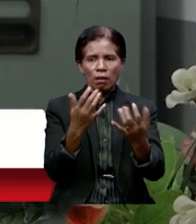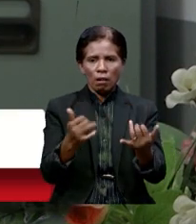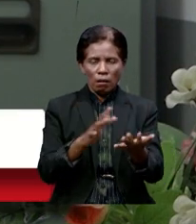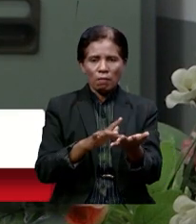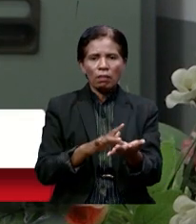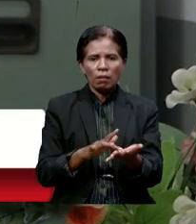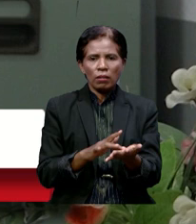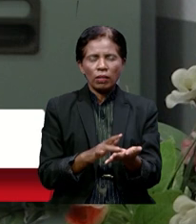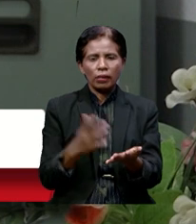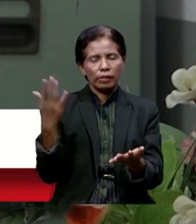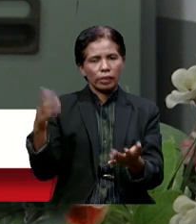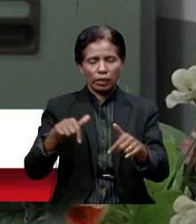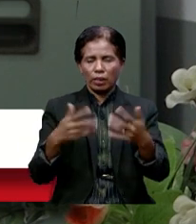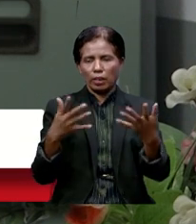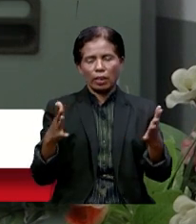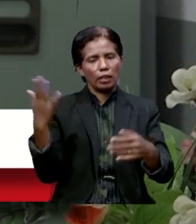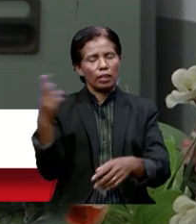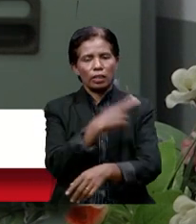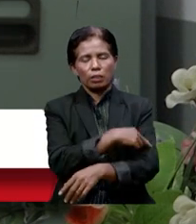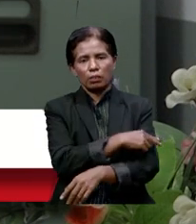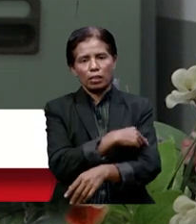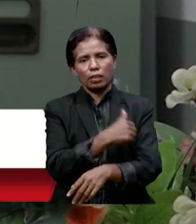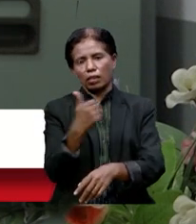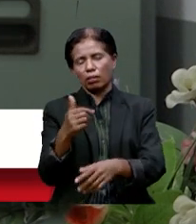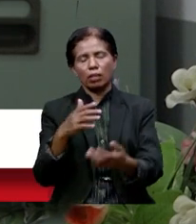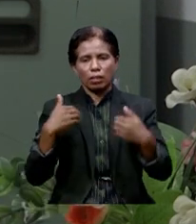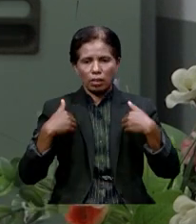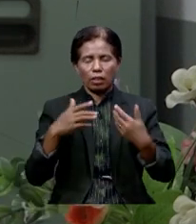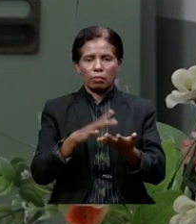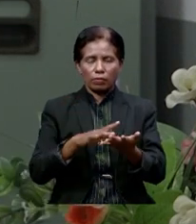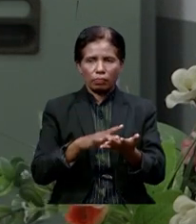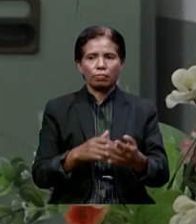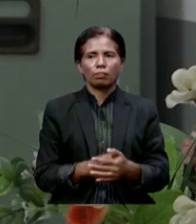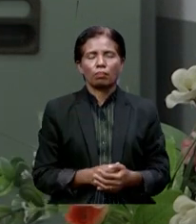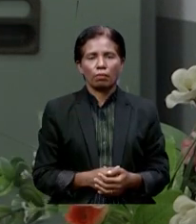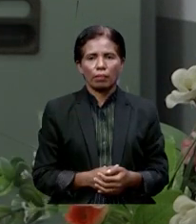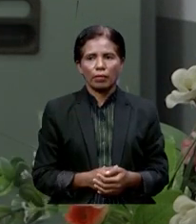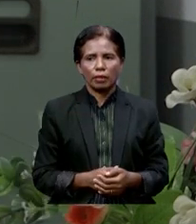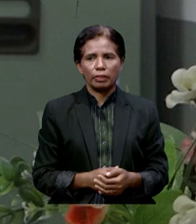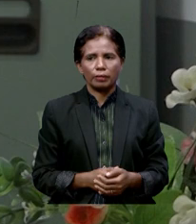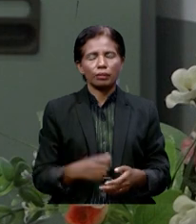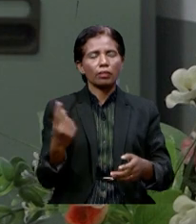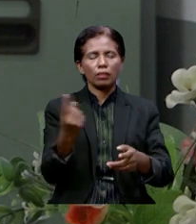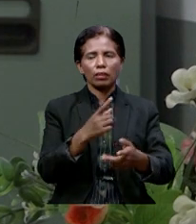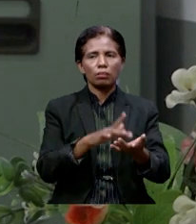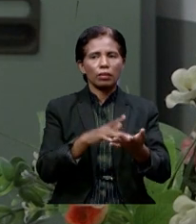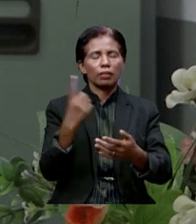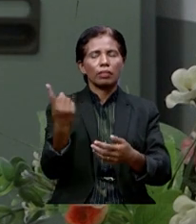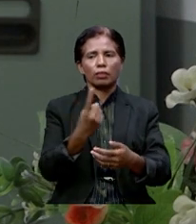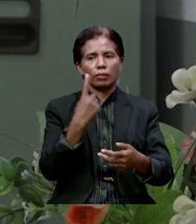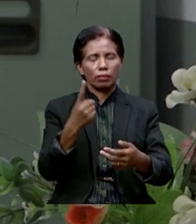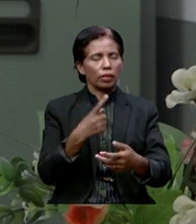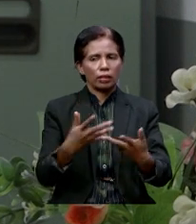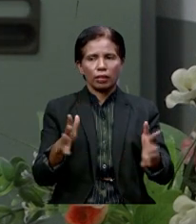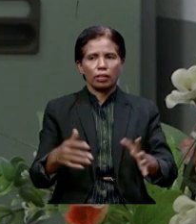memang durante nala iha oh sida iha Februari iha paling hansan ya ni sempre laos dan permanen iha tinan idan ni asene la